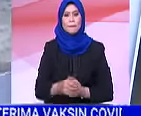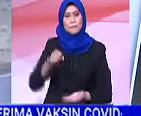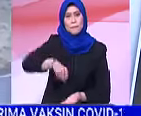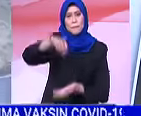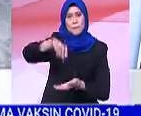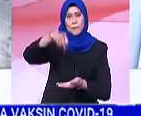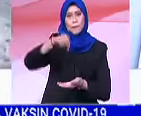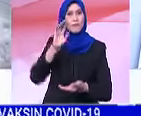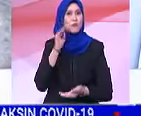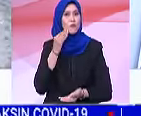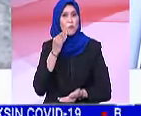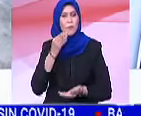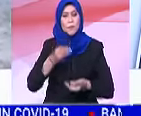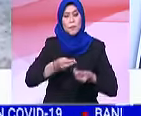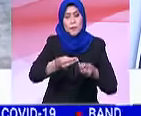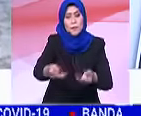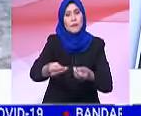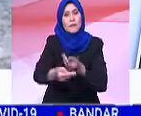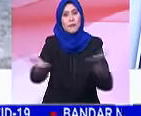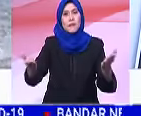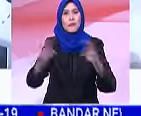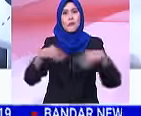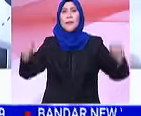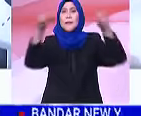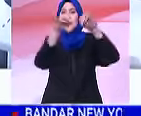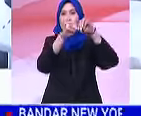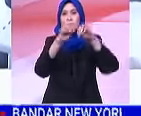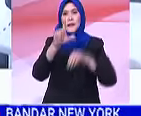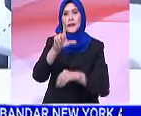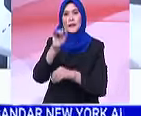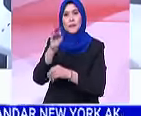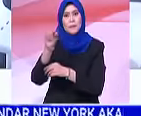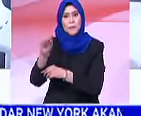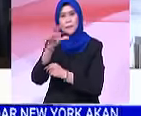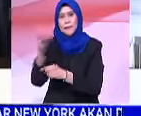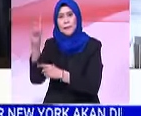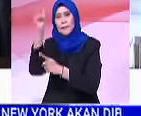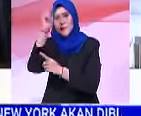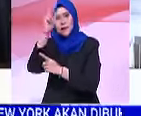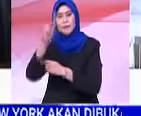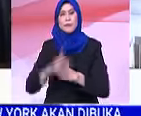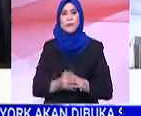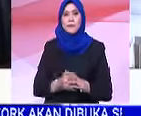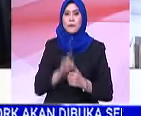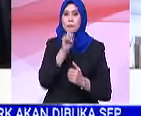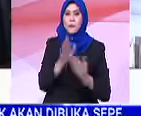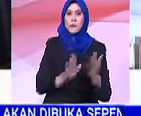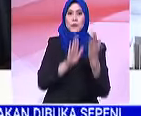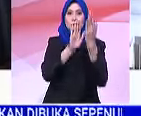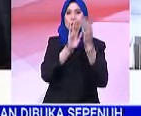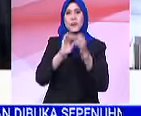Bungkusan bubur lambuk itu turut diagihkan ke beberapa masjid di Limbang selain agensi kerajaan. Walaupun berdepan